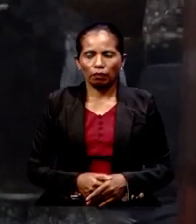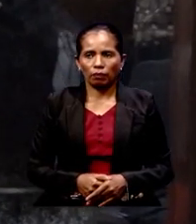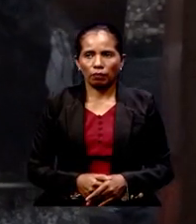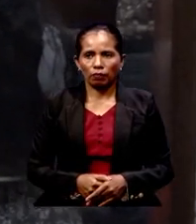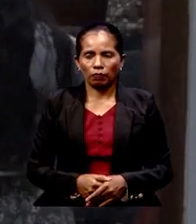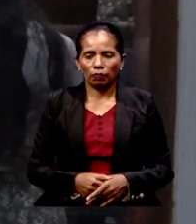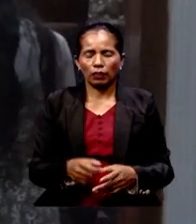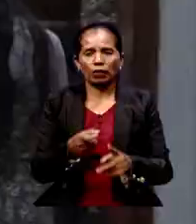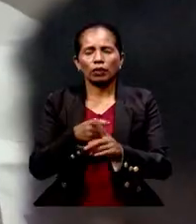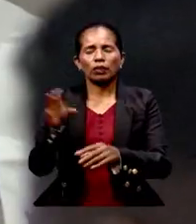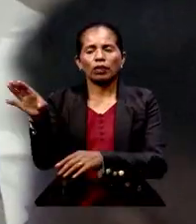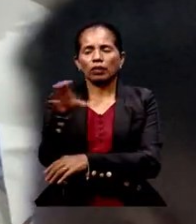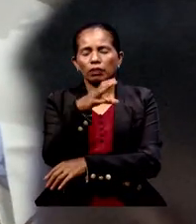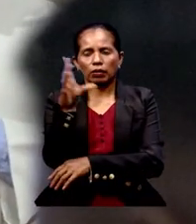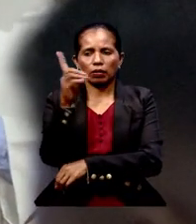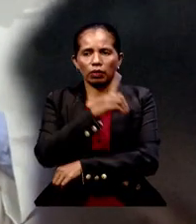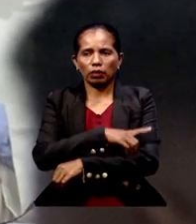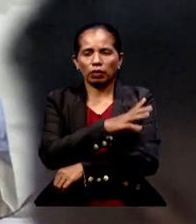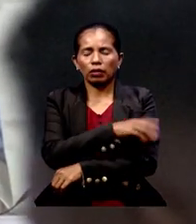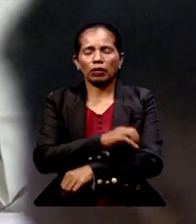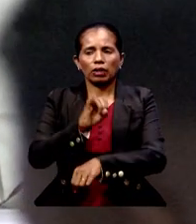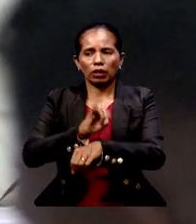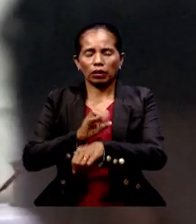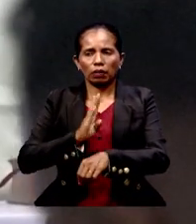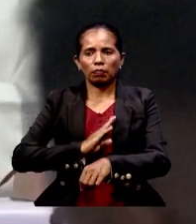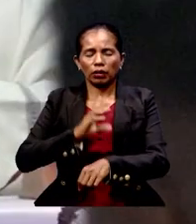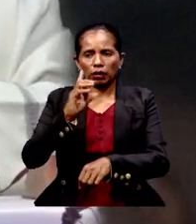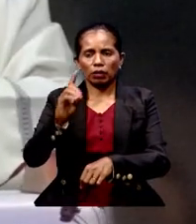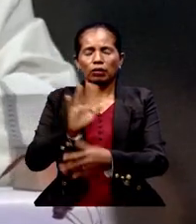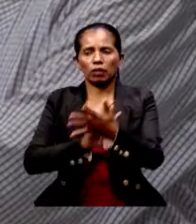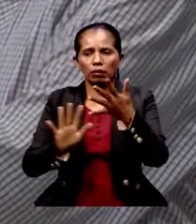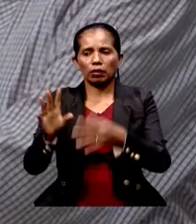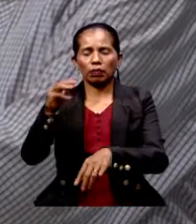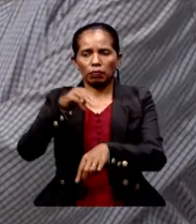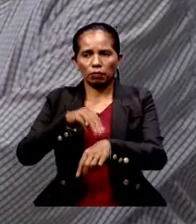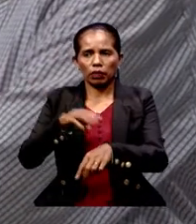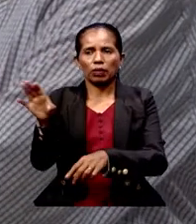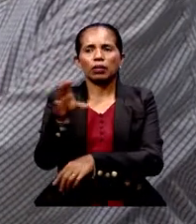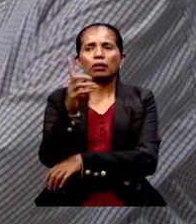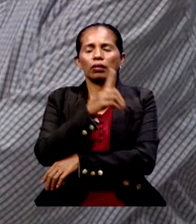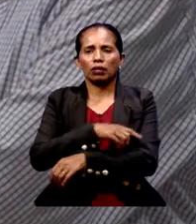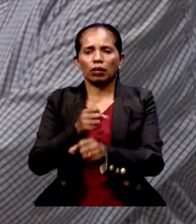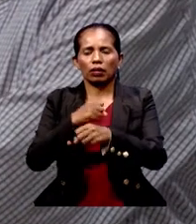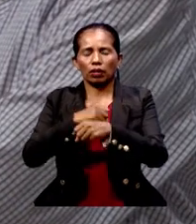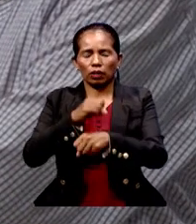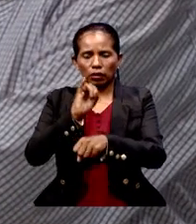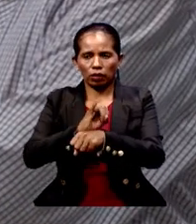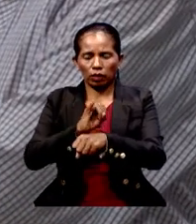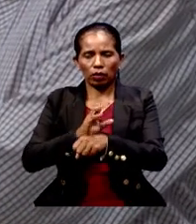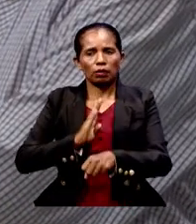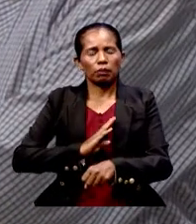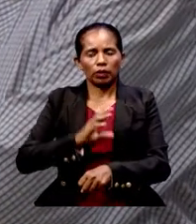Lihusi celebração Missa Kalang Natal e a Igreja Bidau, e a neomilia para celebração Missa Kalang Natal de Behalau e a Igreja Bidau Mata